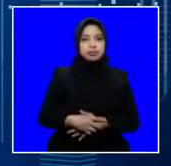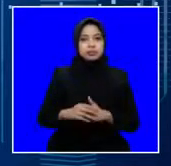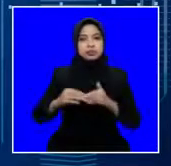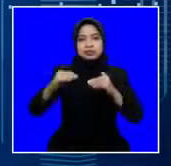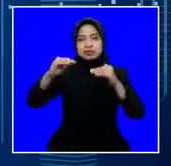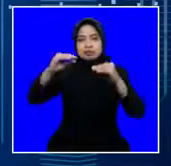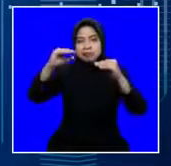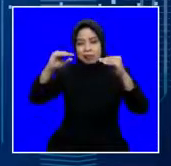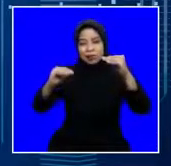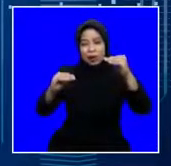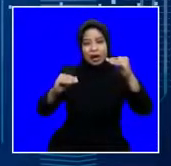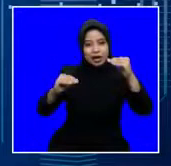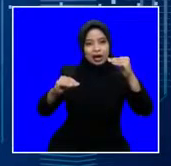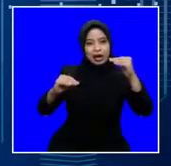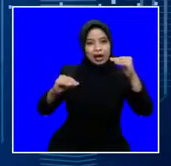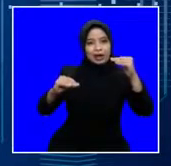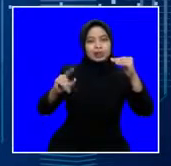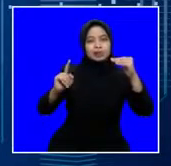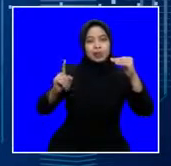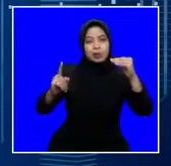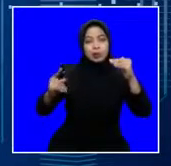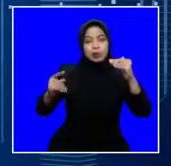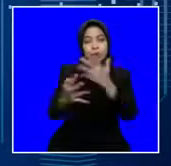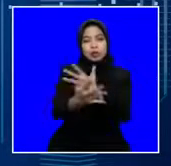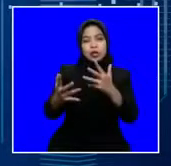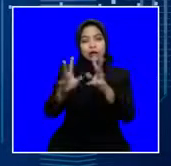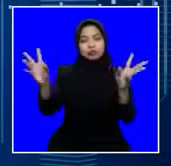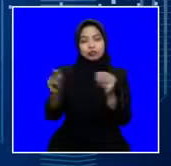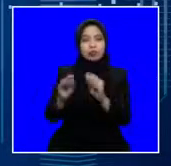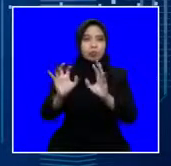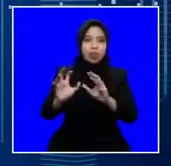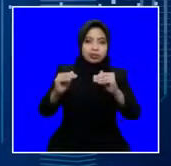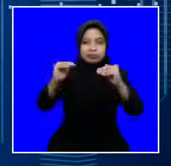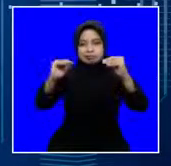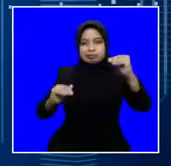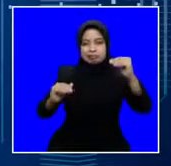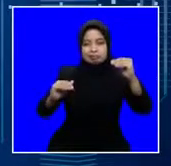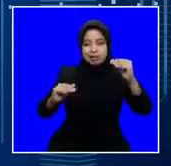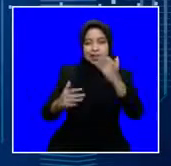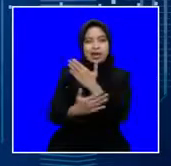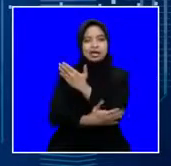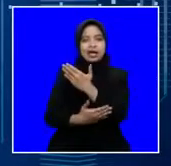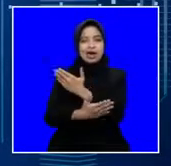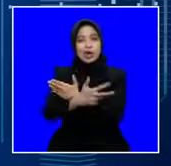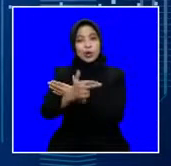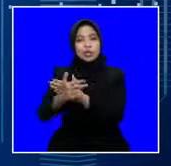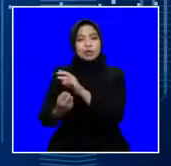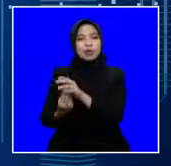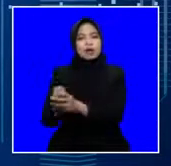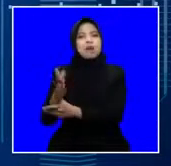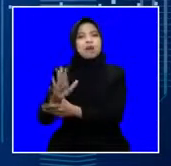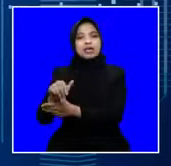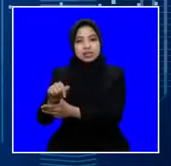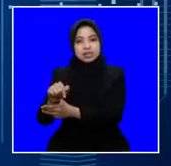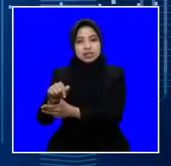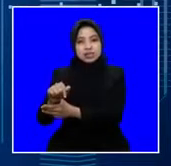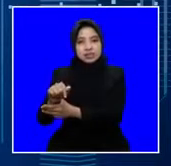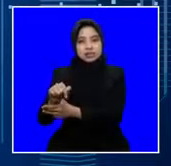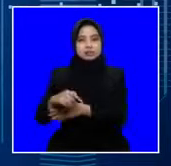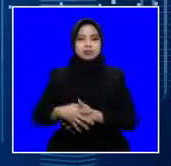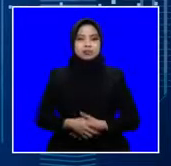bawah karena populasi kita begitu besar. Tentunya suatu hal dan tentu kita masih negara yang berkembang, ya, middle